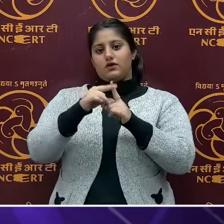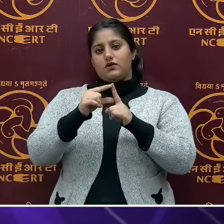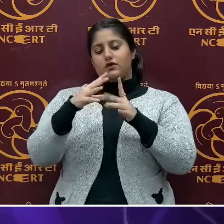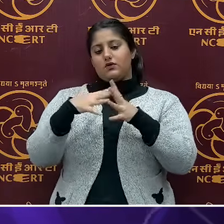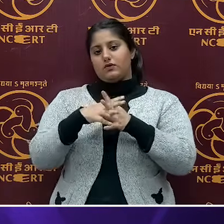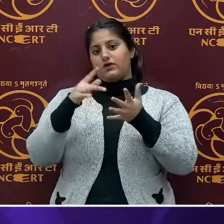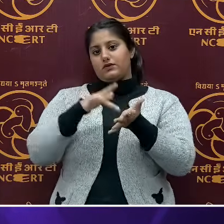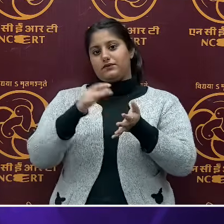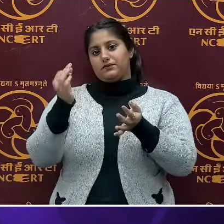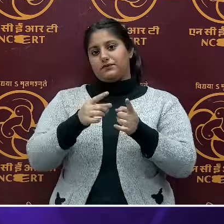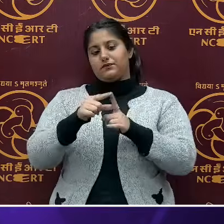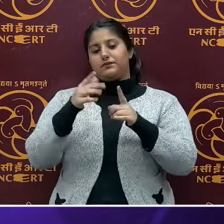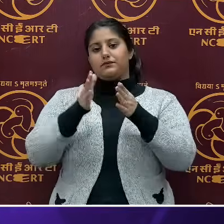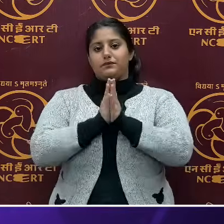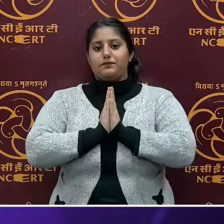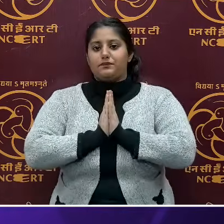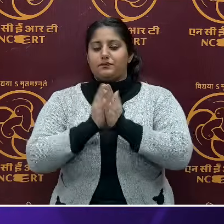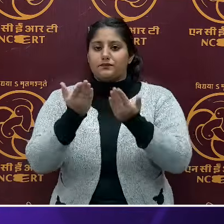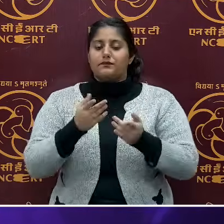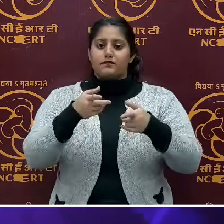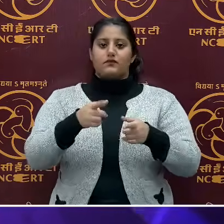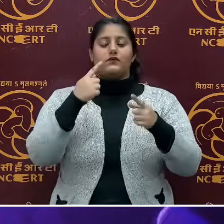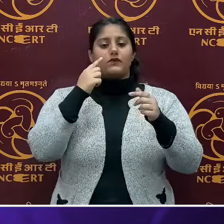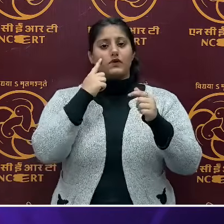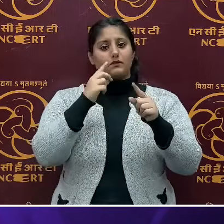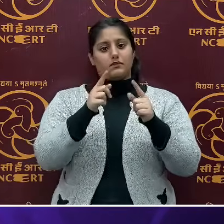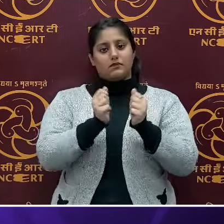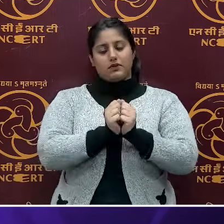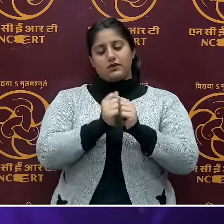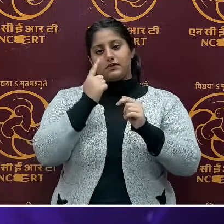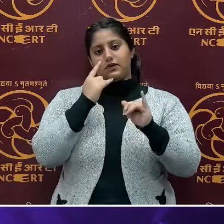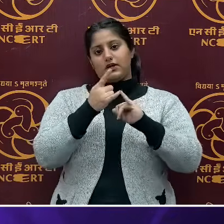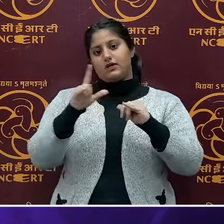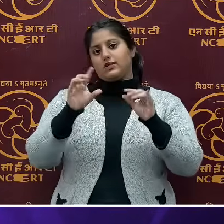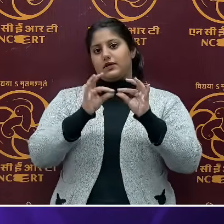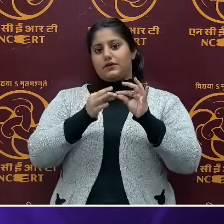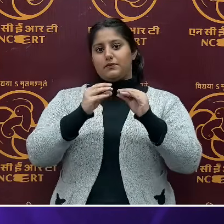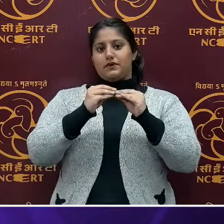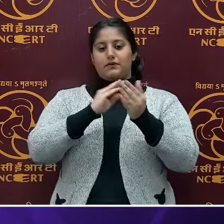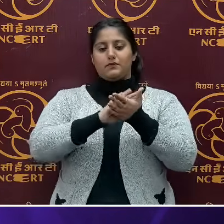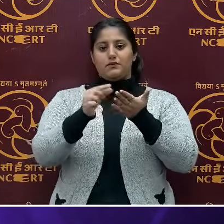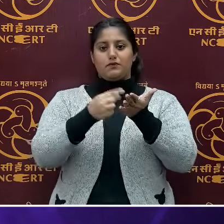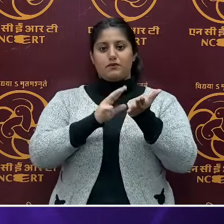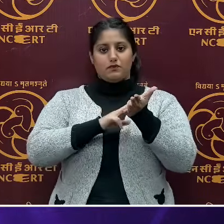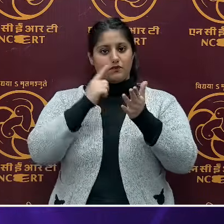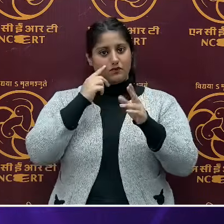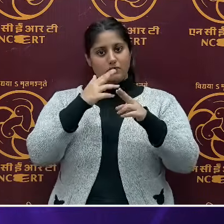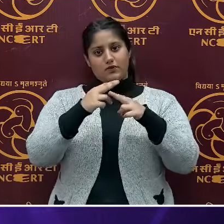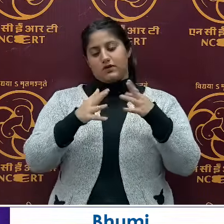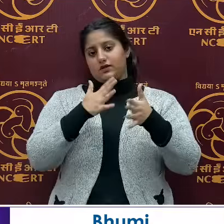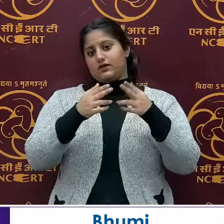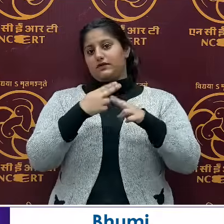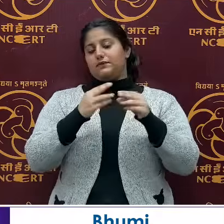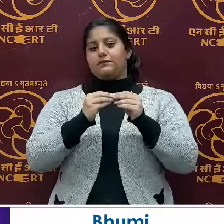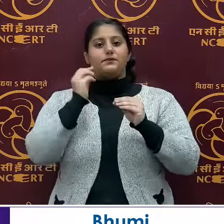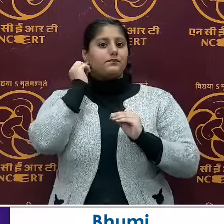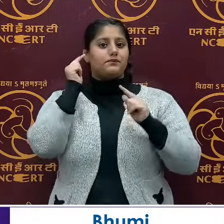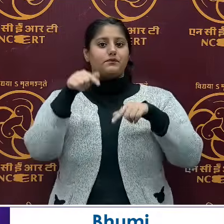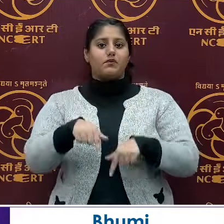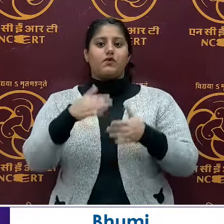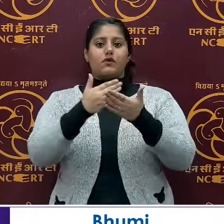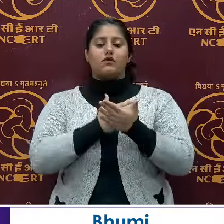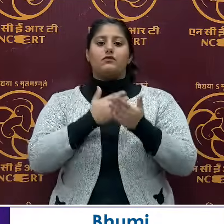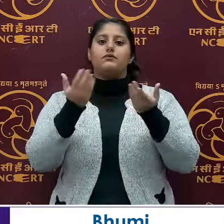यू. और हम दोनों का साथ देंगी हमारी ISL इंटरप्रेटर मिस भूमि. भूमि, आई वेलकम यू टू द सेशन. सो